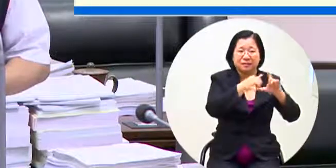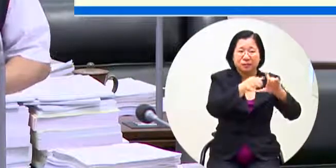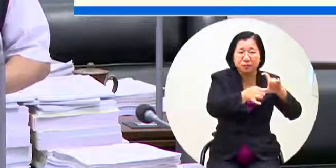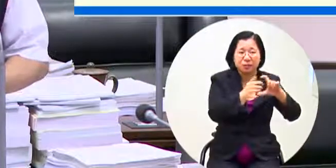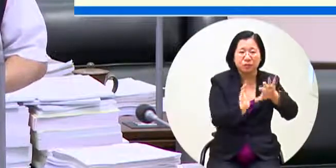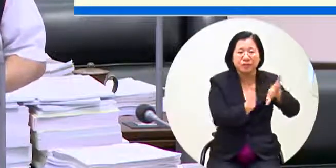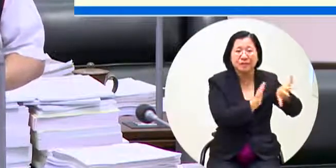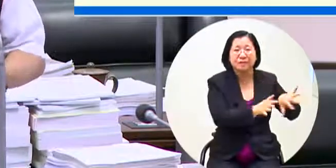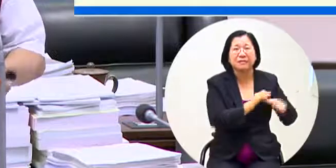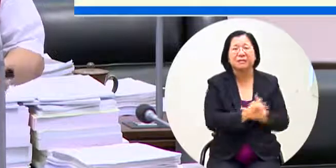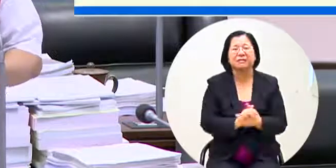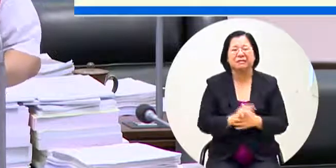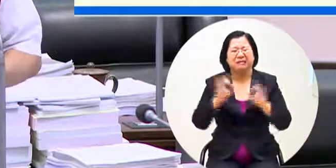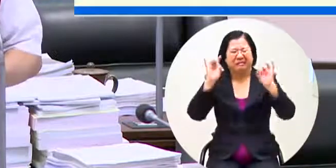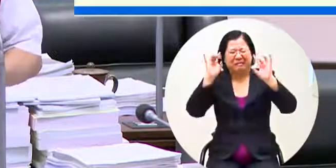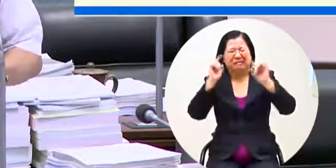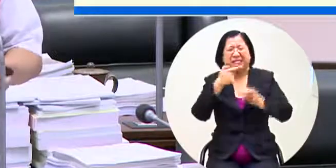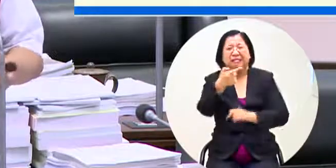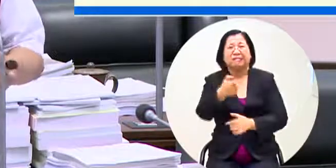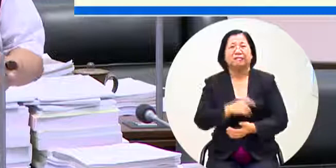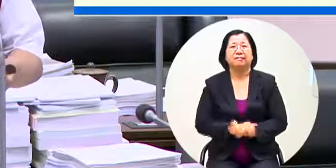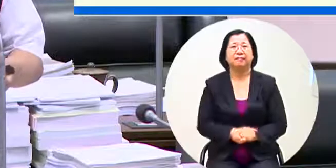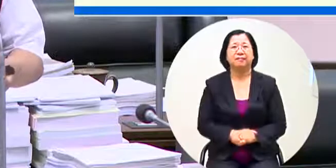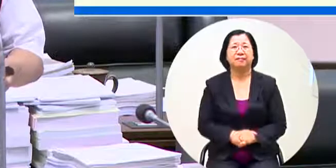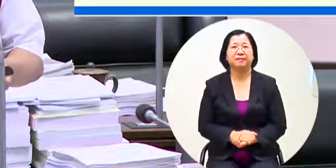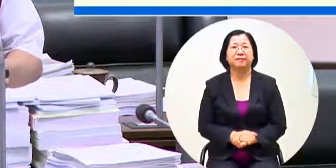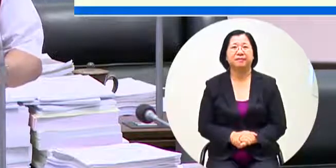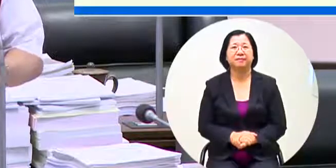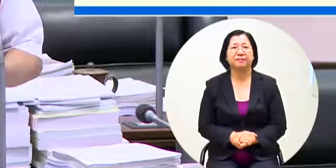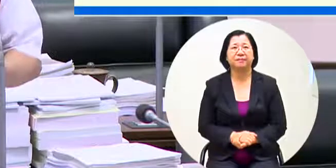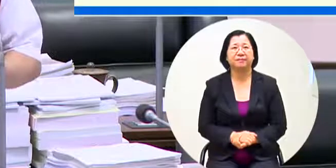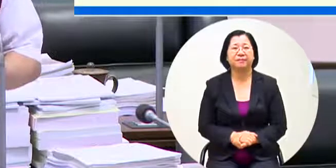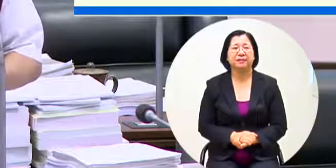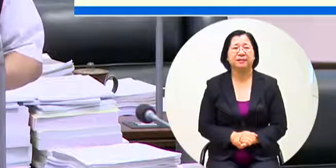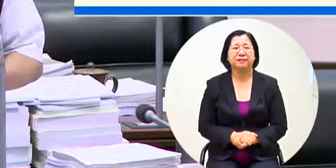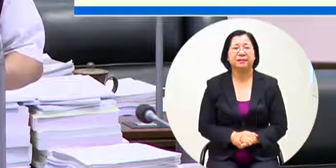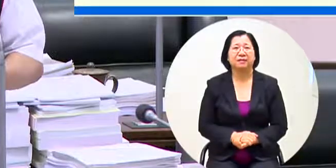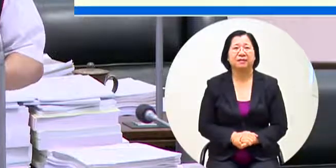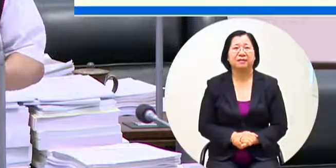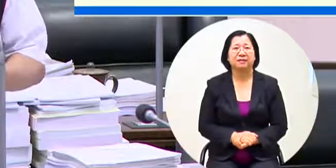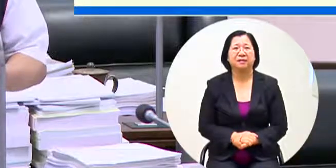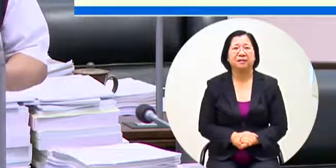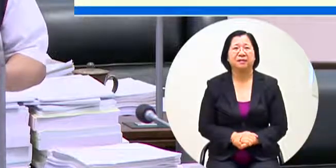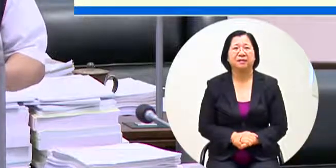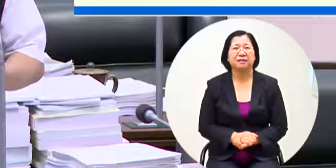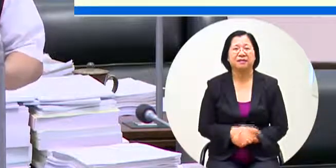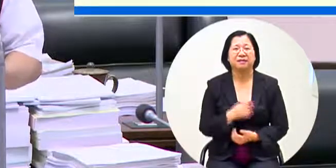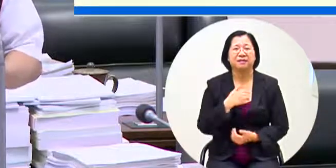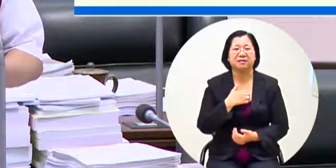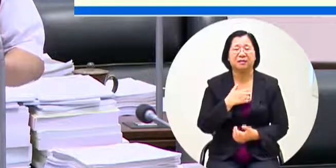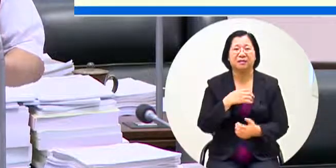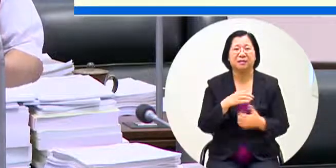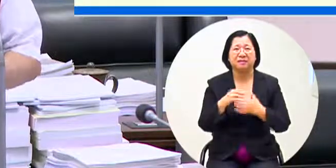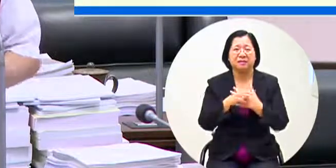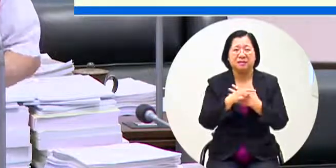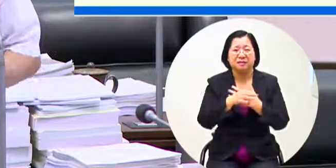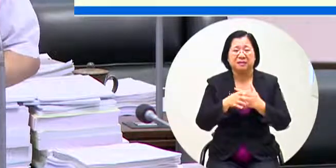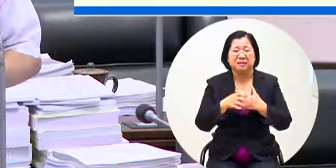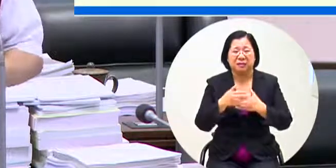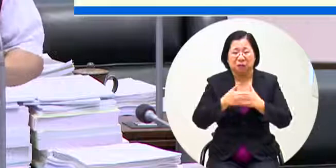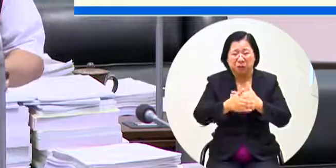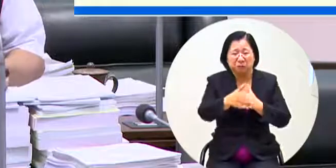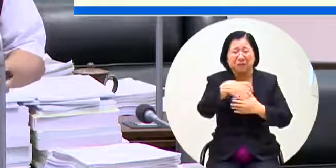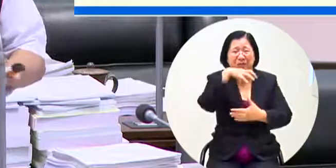声。伫个汽车吼、哦，啊，诶，即个过程内底真济，你即个跳车啊，即个污